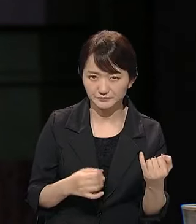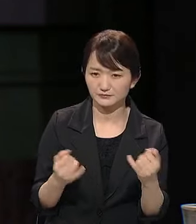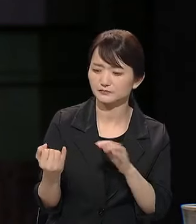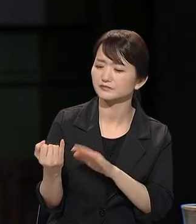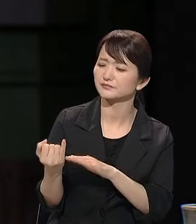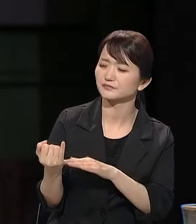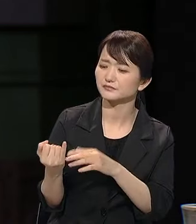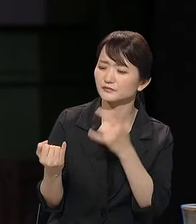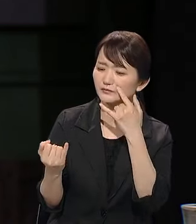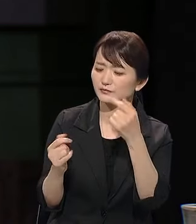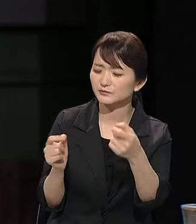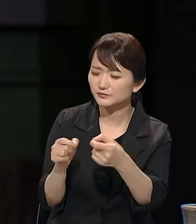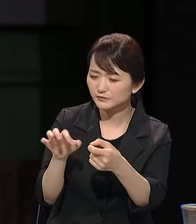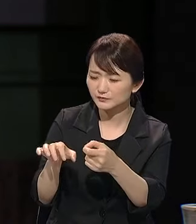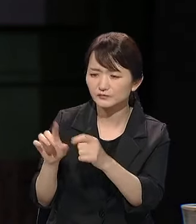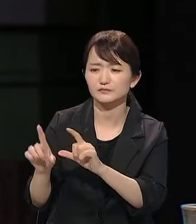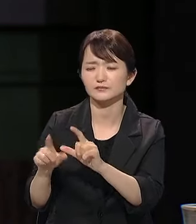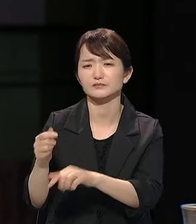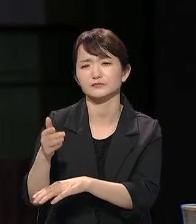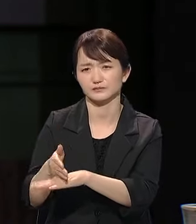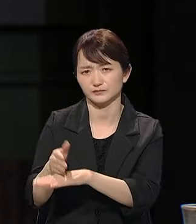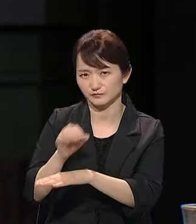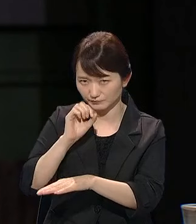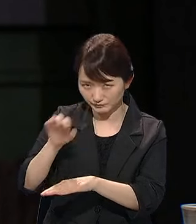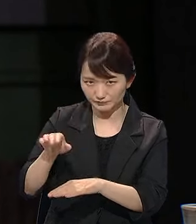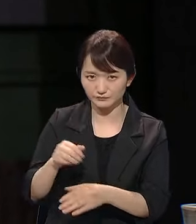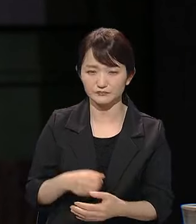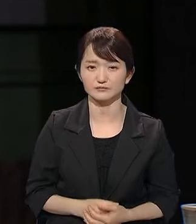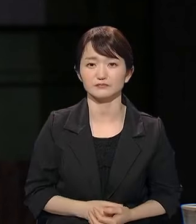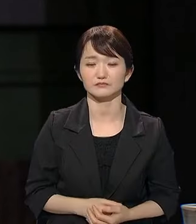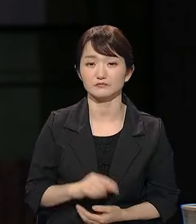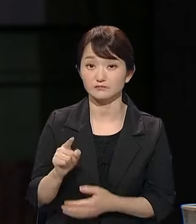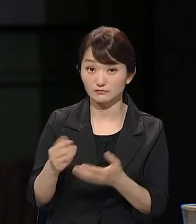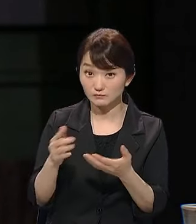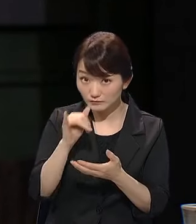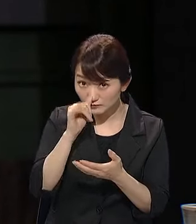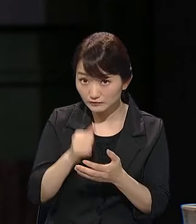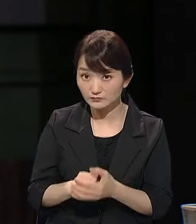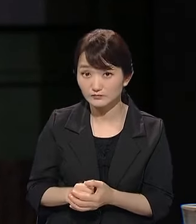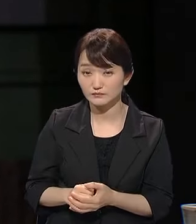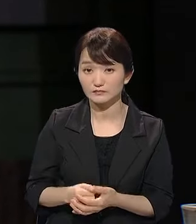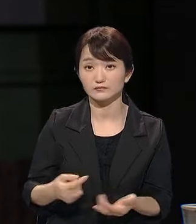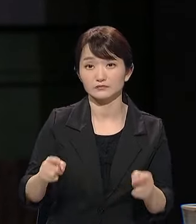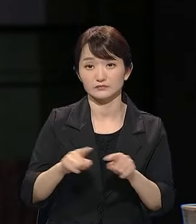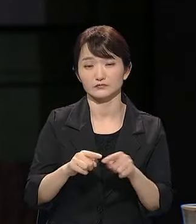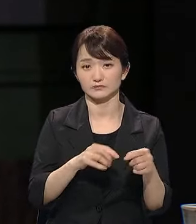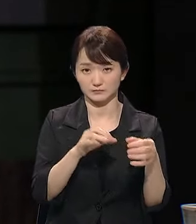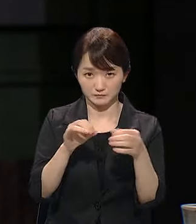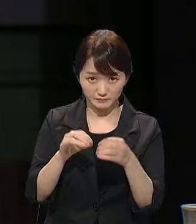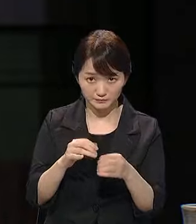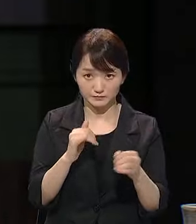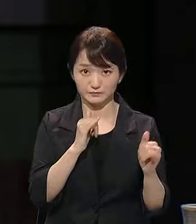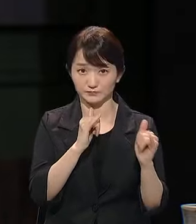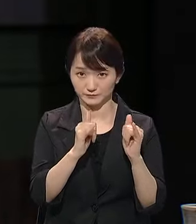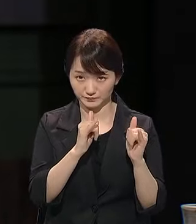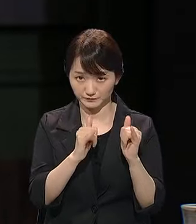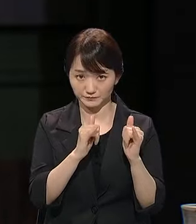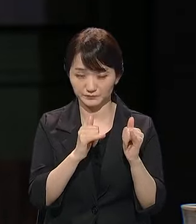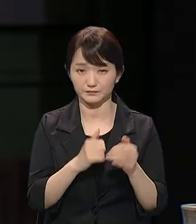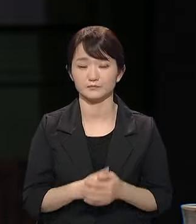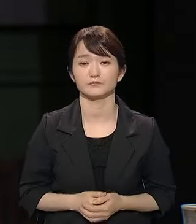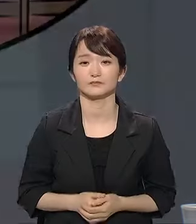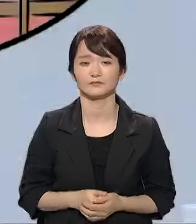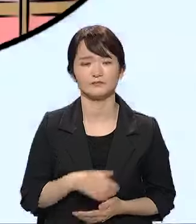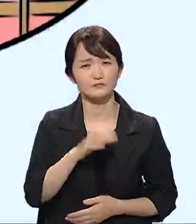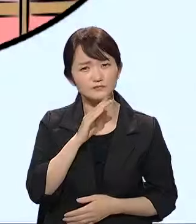아 네가 옆에 있어 줘서 고맙다 이렇게 말할 정도였다고 합니다 무슨 일이 있으면 항상 같이 의논하고 연락도 주고 봤기 때문에